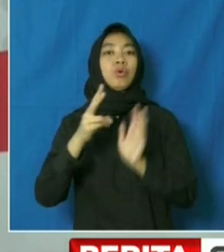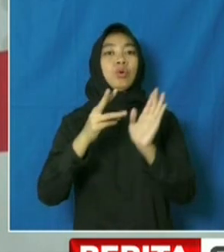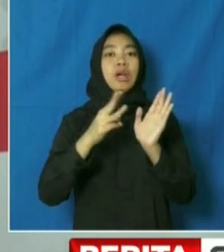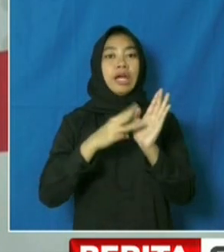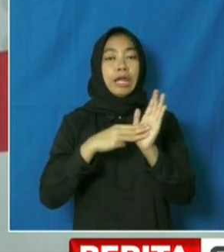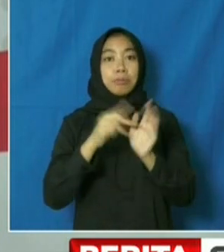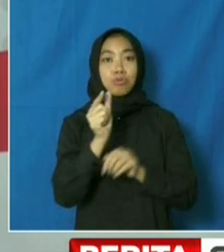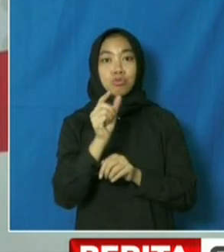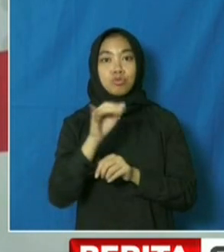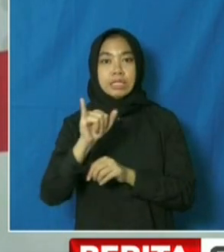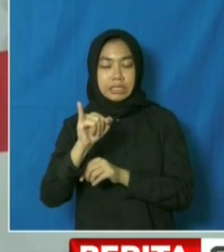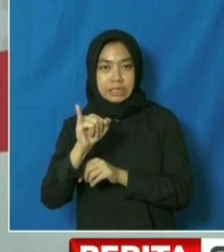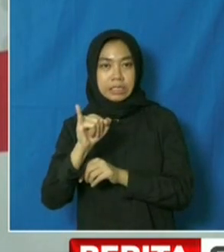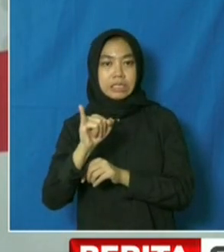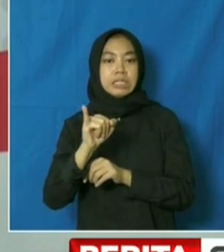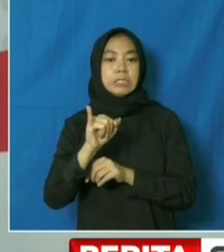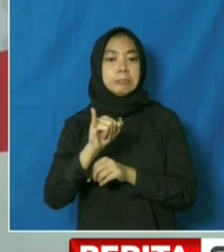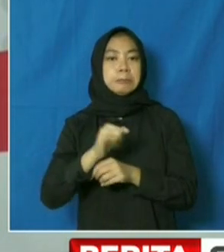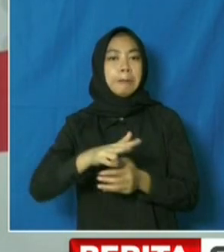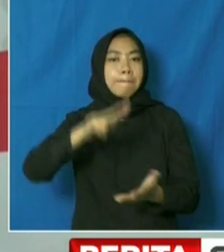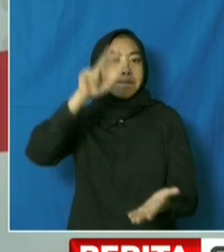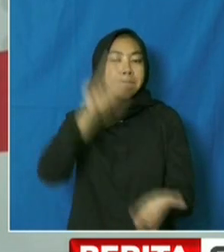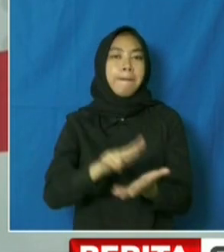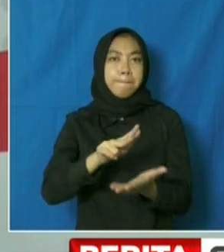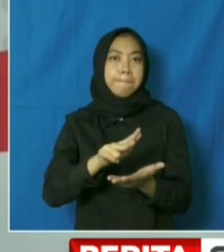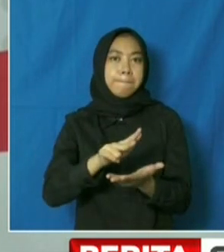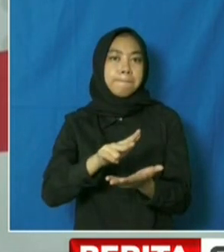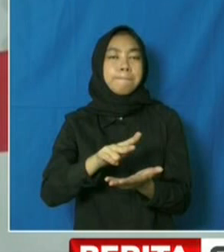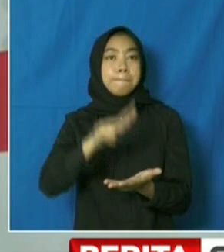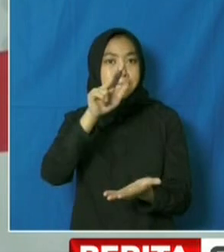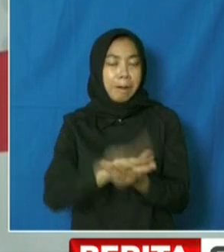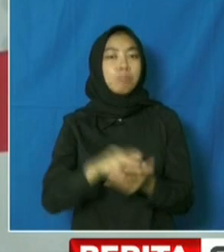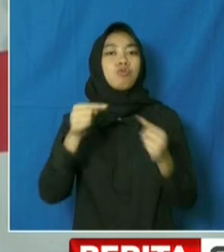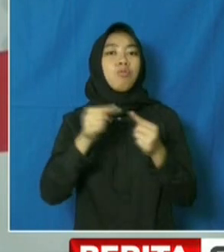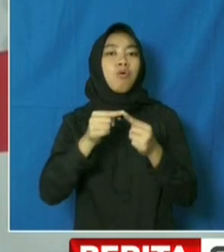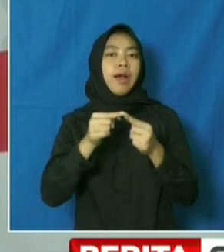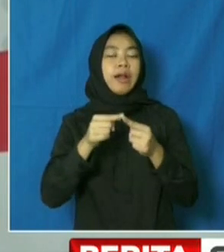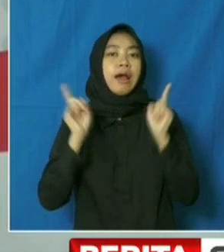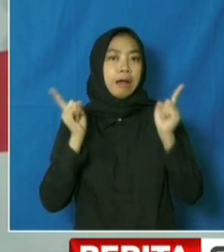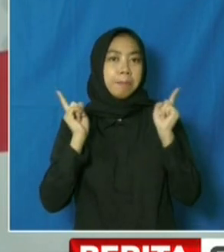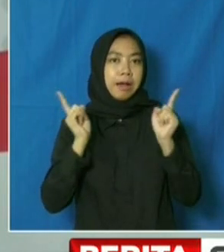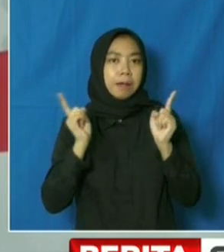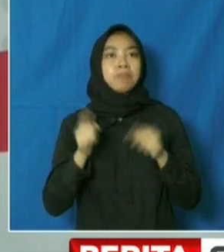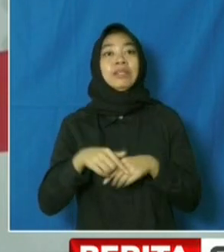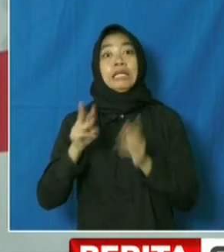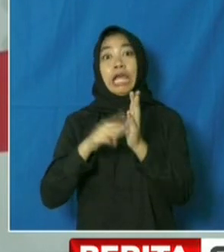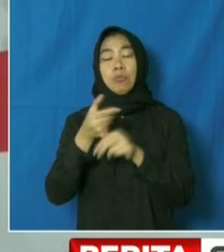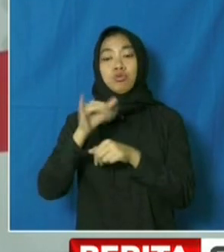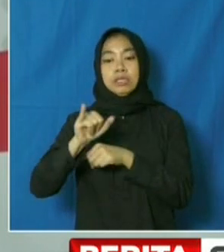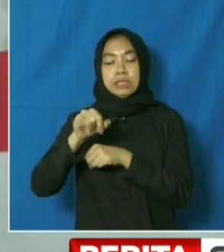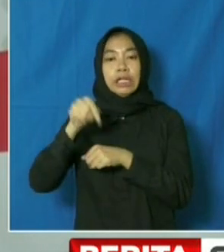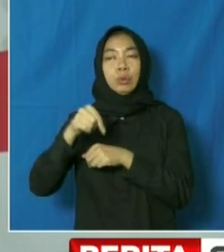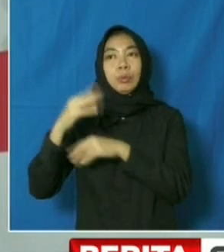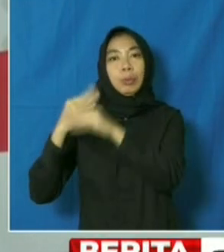16-12-2017 komitmen dan juga kontribusi keagamaan dengan melakukan pembahasan dan